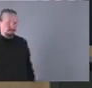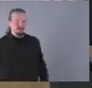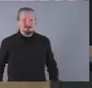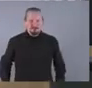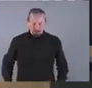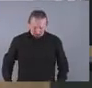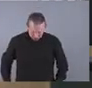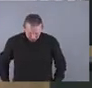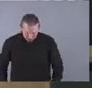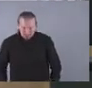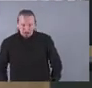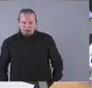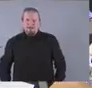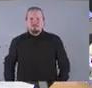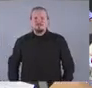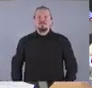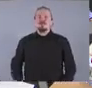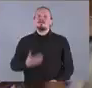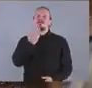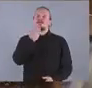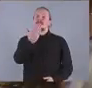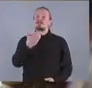Merci. Chers collègues,